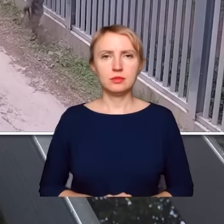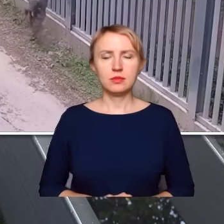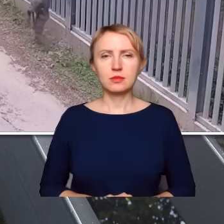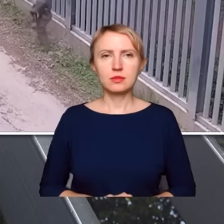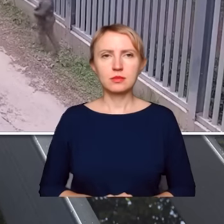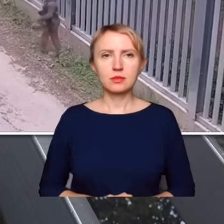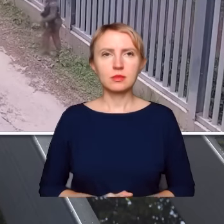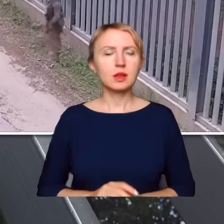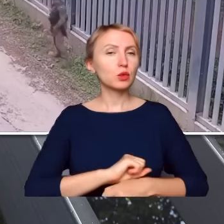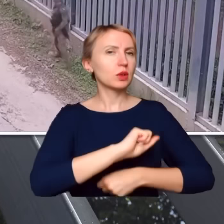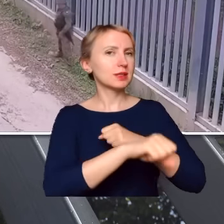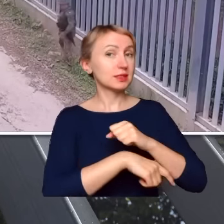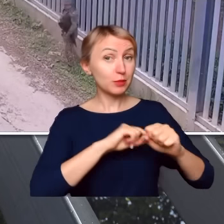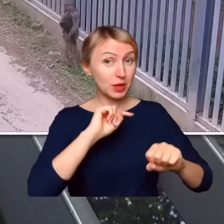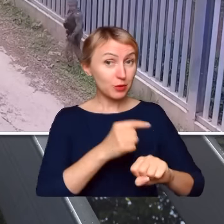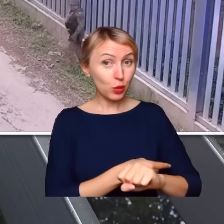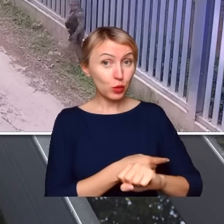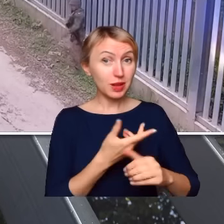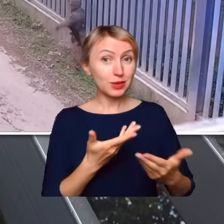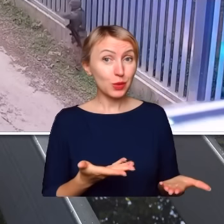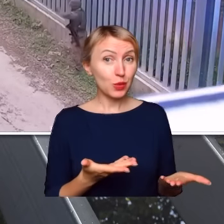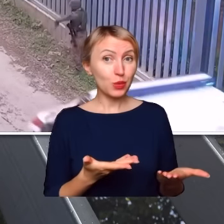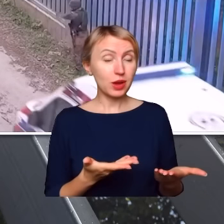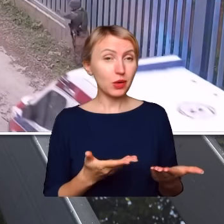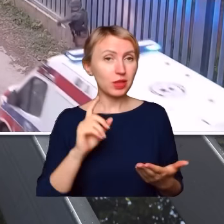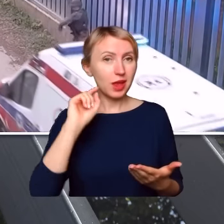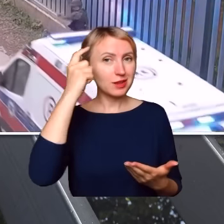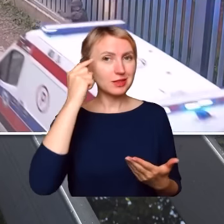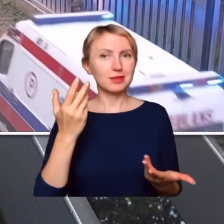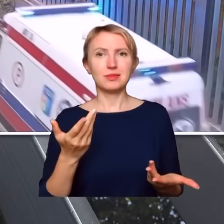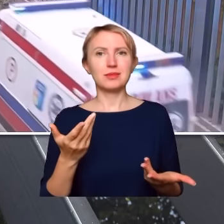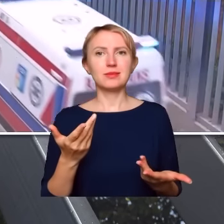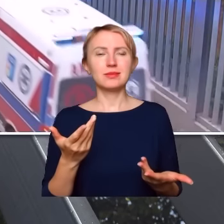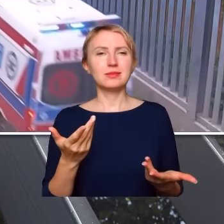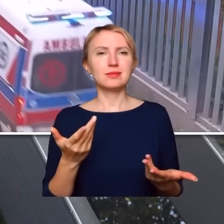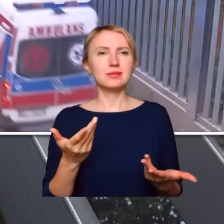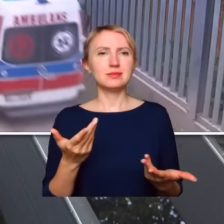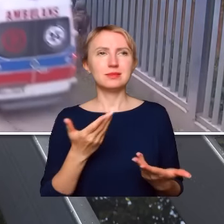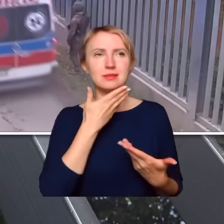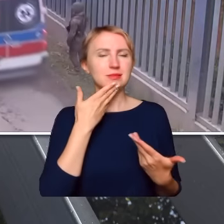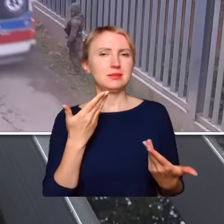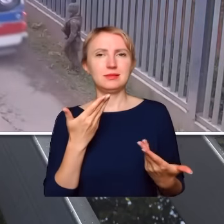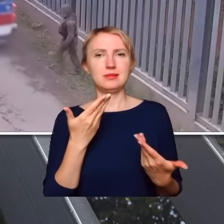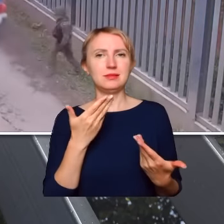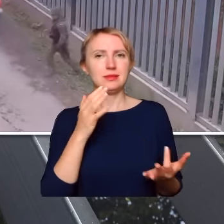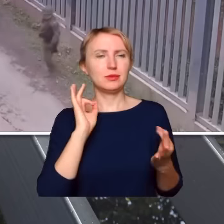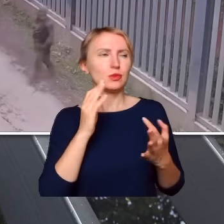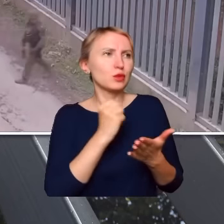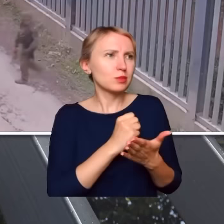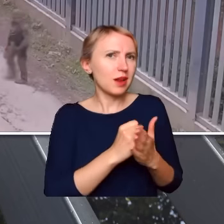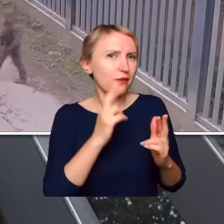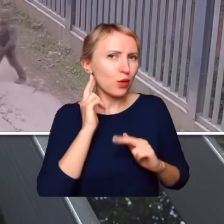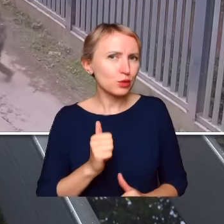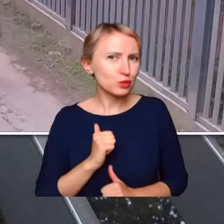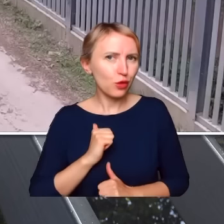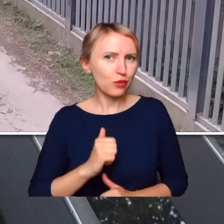zastępca prokuratora naczelnego nie, do spraw wojskowych.